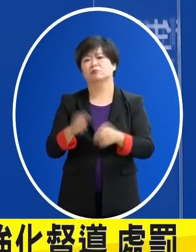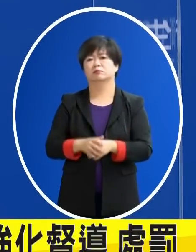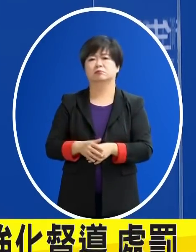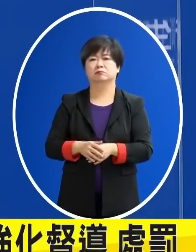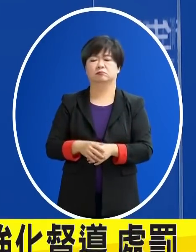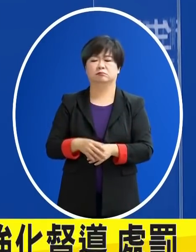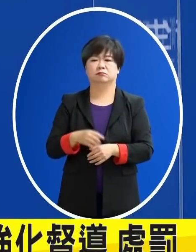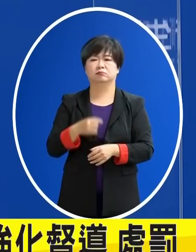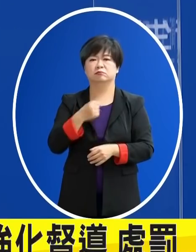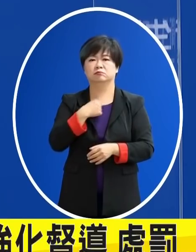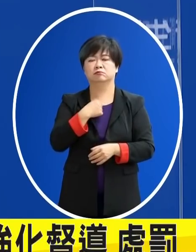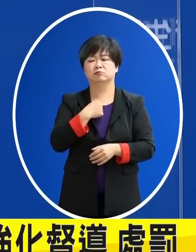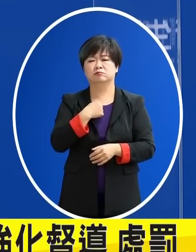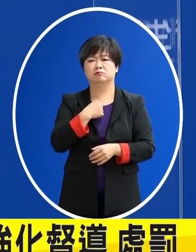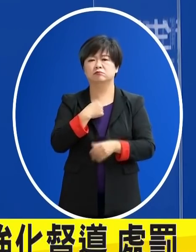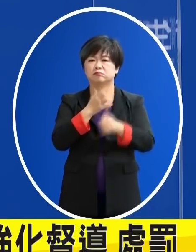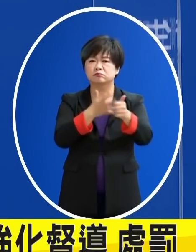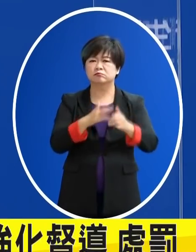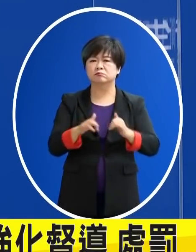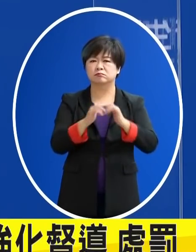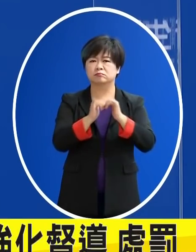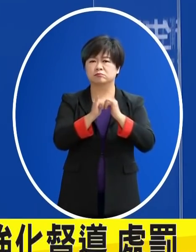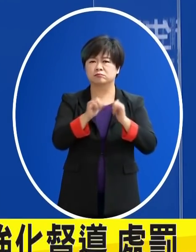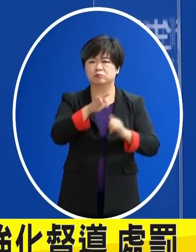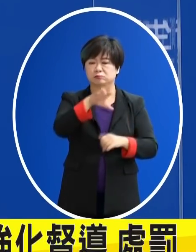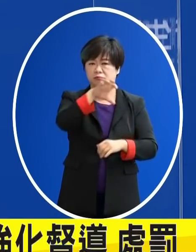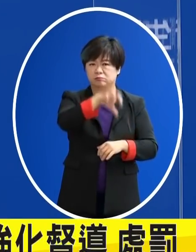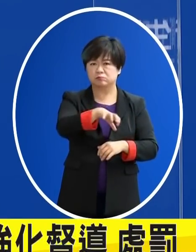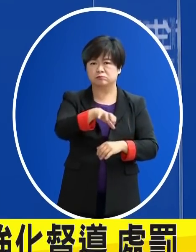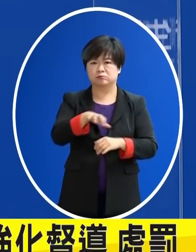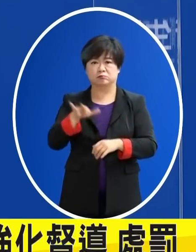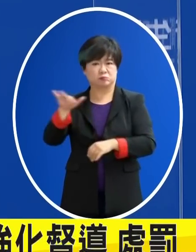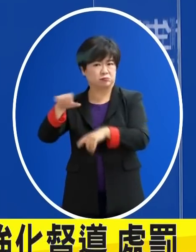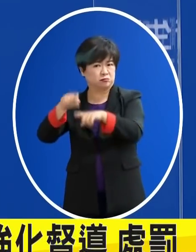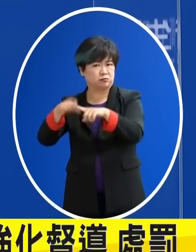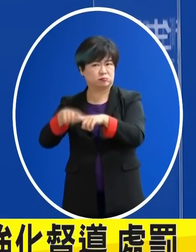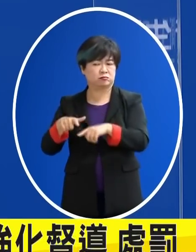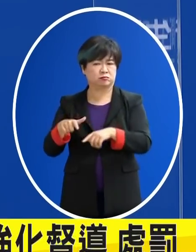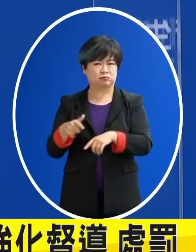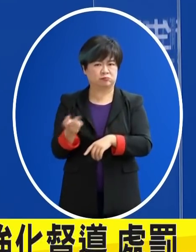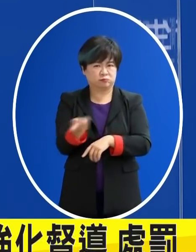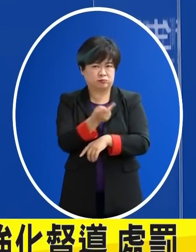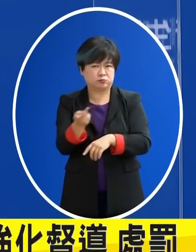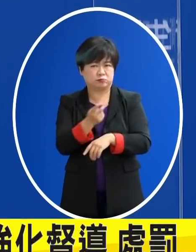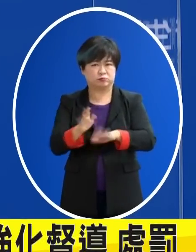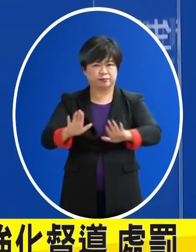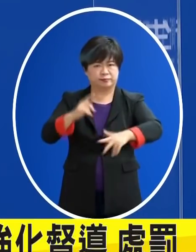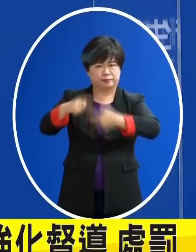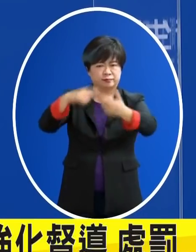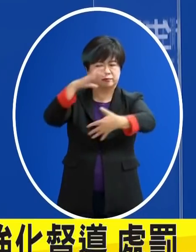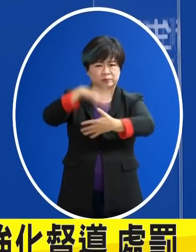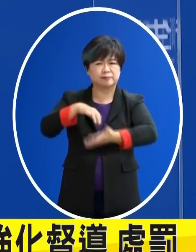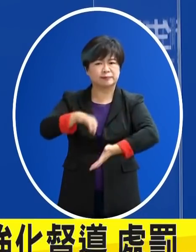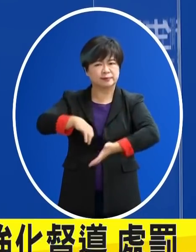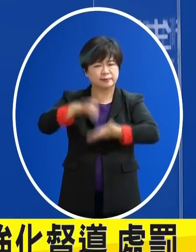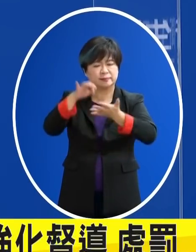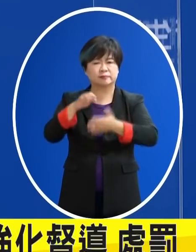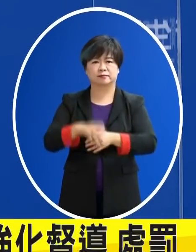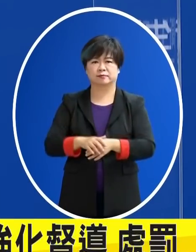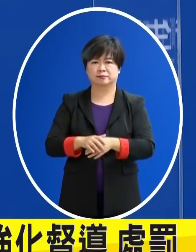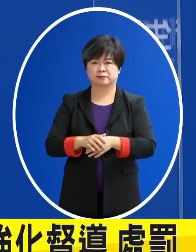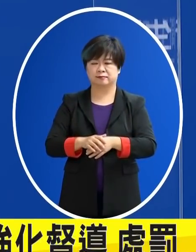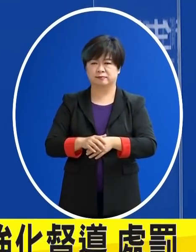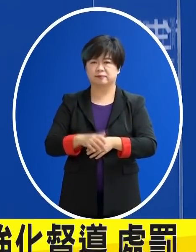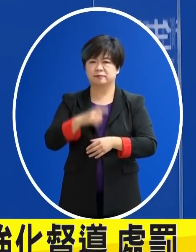我们也是请民航局跟航空公司在这周内必须要把它提出来。然后来健全整个这个相